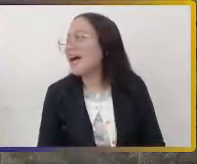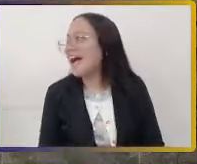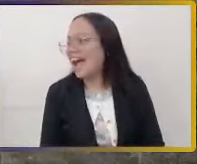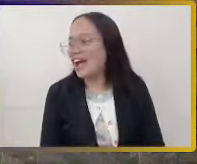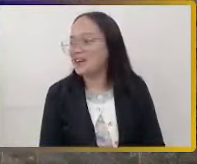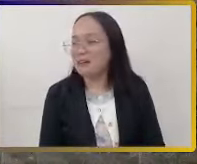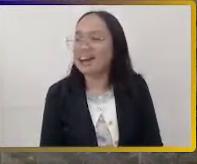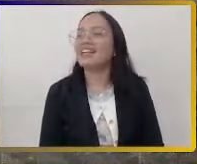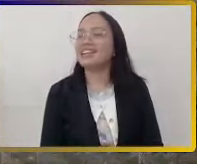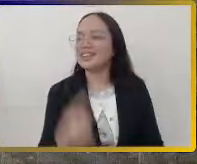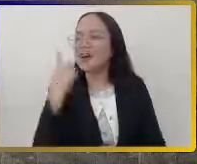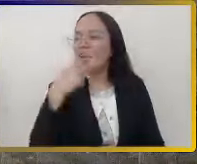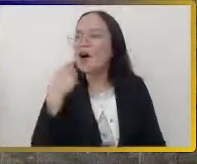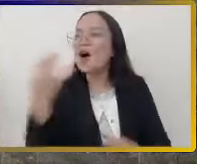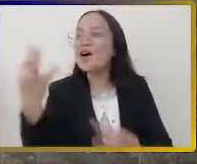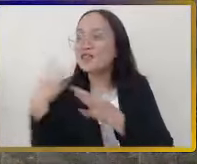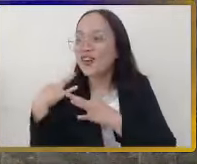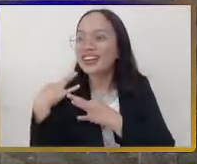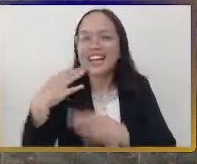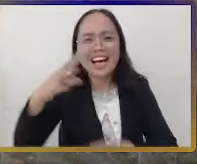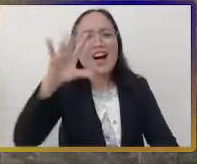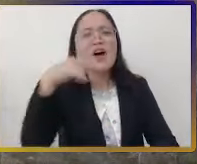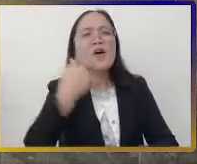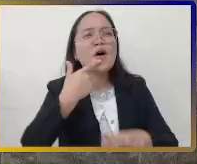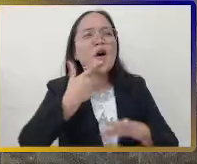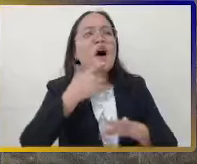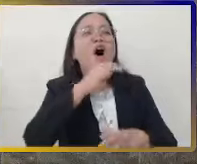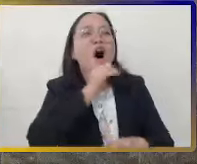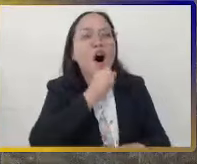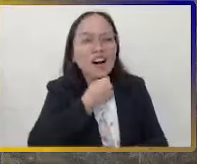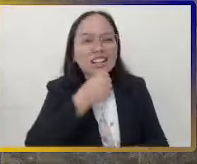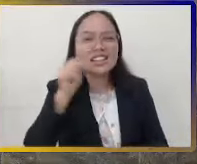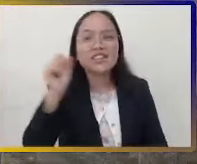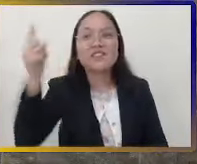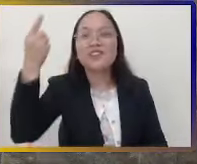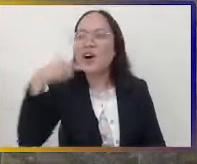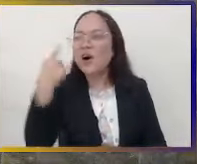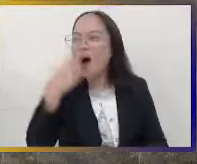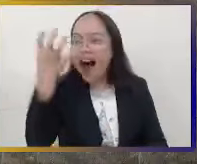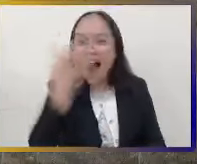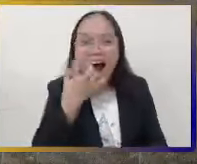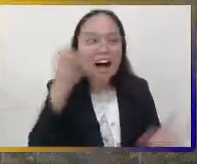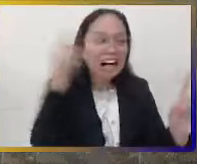Sino ang may kasalanan? Panganay. Sino ang napapagalitan? Bunso.